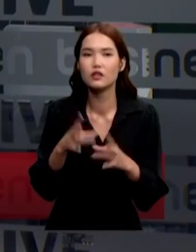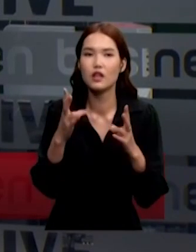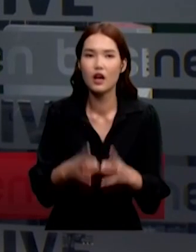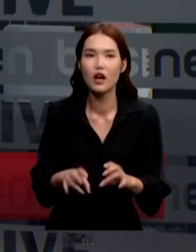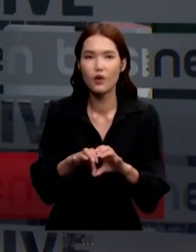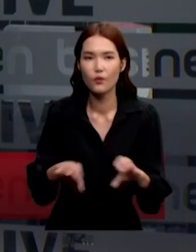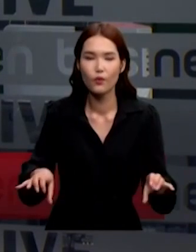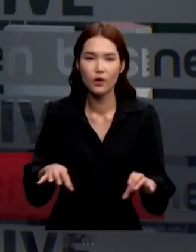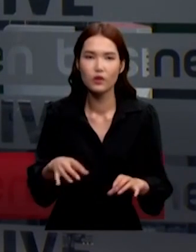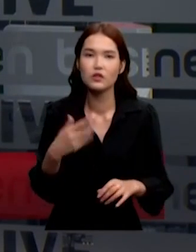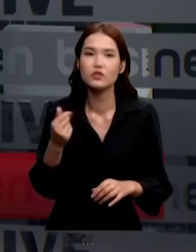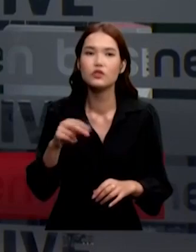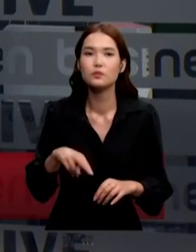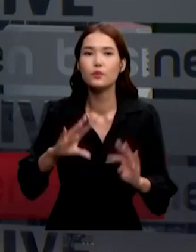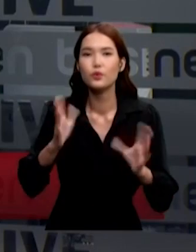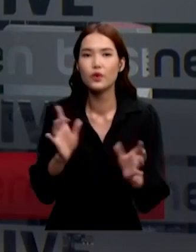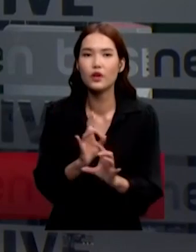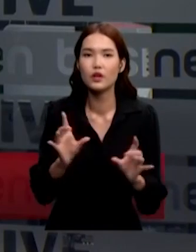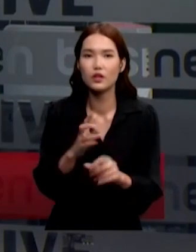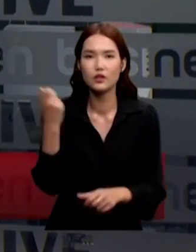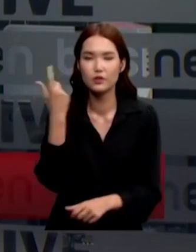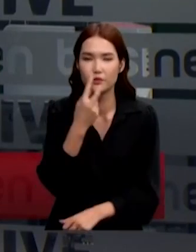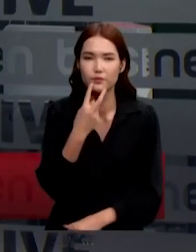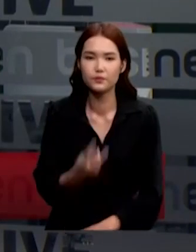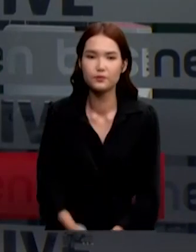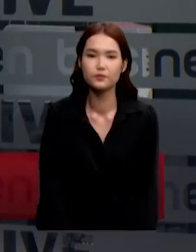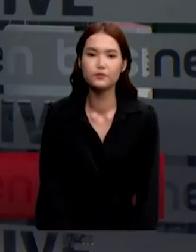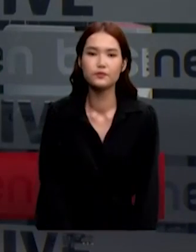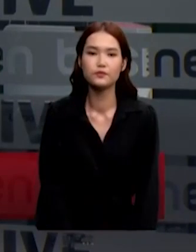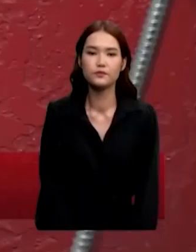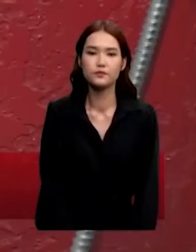на водопроводе. Подробности выясняла наш корреспондент Вера Шеллер.